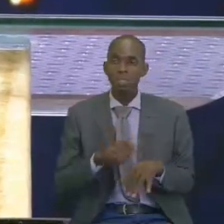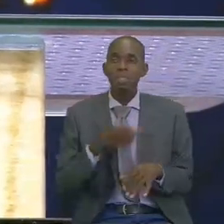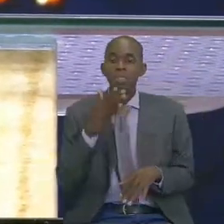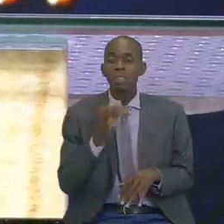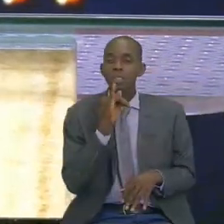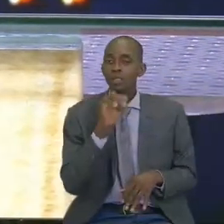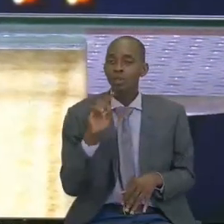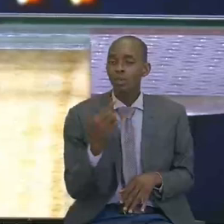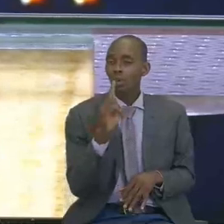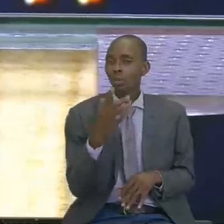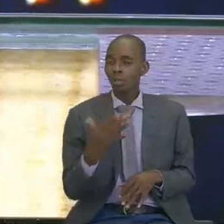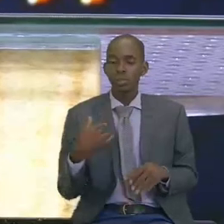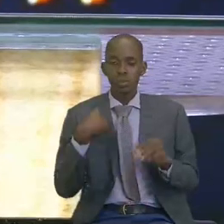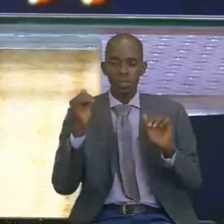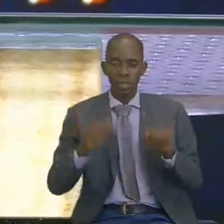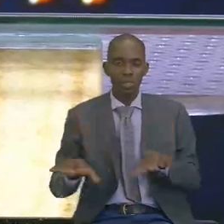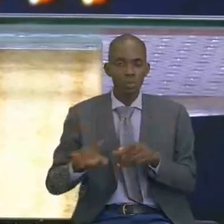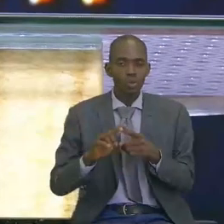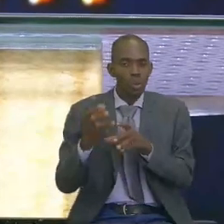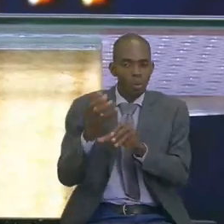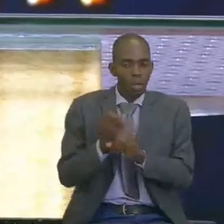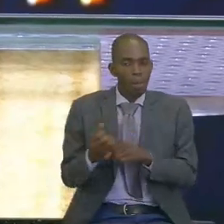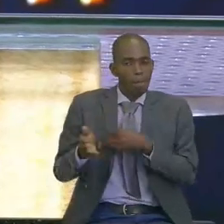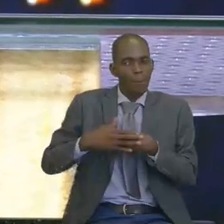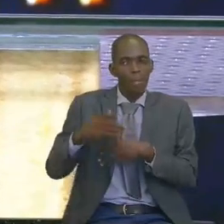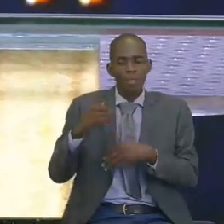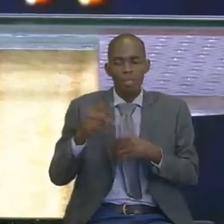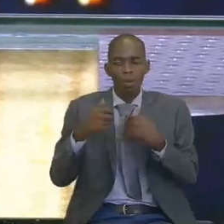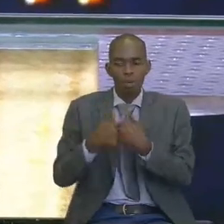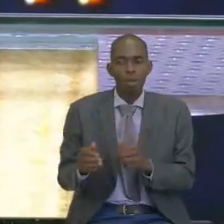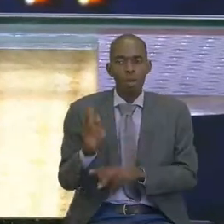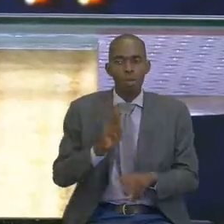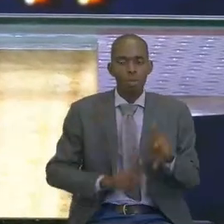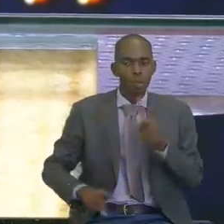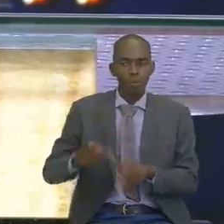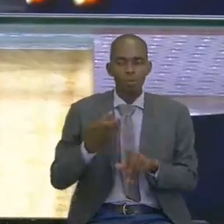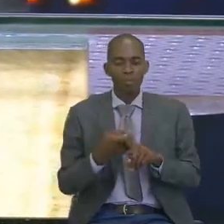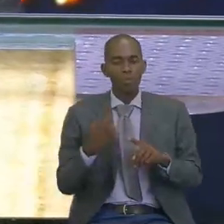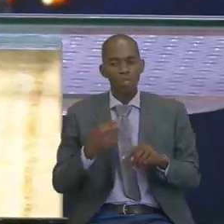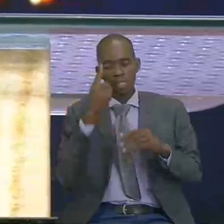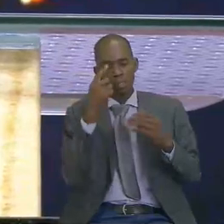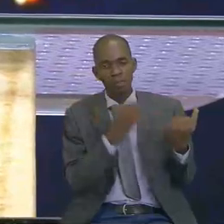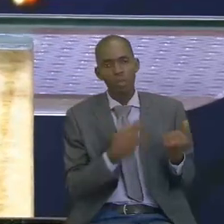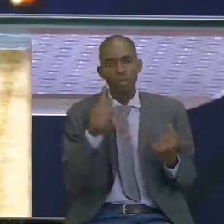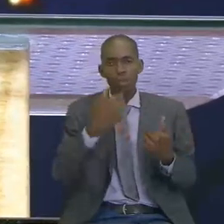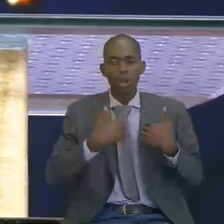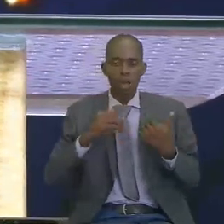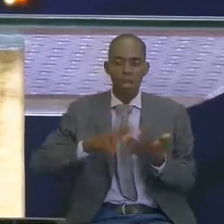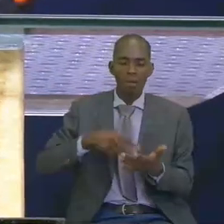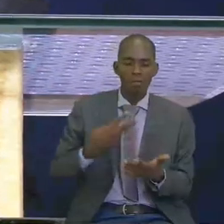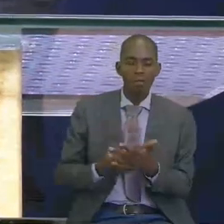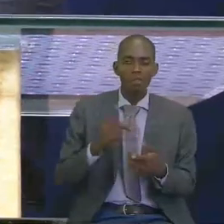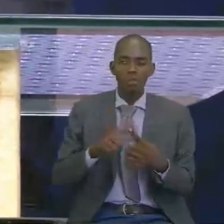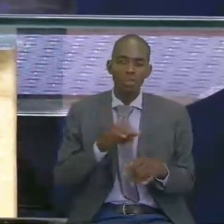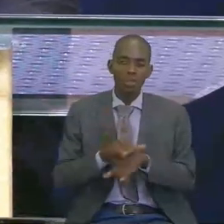faire qu'une seule chose, c'est de faire amener ces gens-là, ramener ces gens qui ont quitté la foi et qui se sont attachés à des esprits